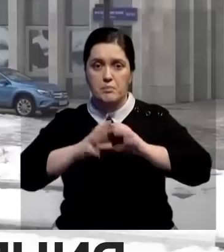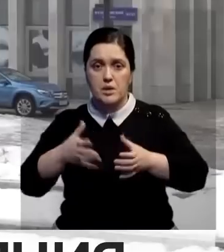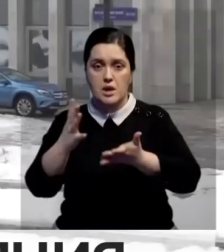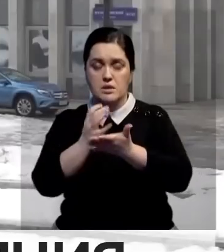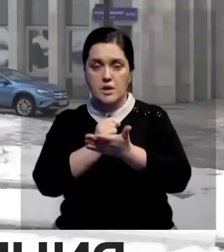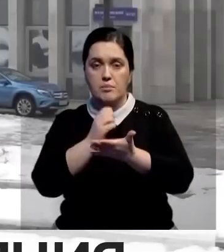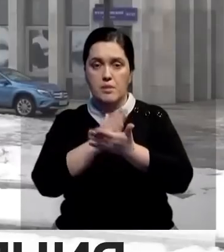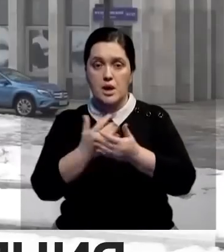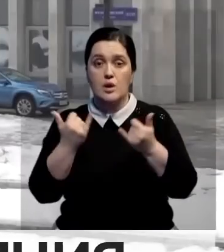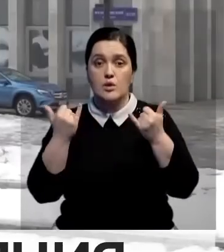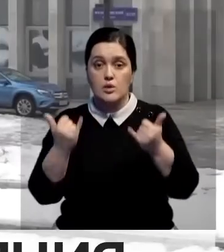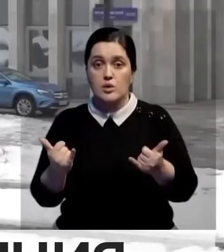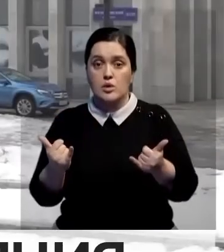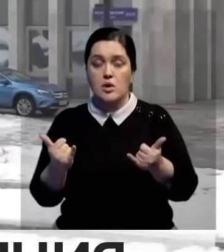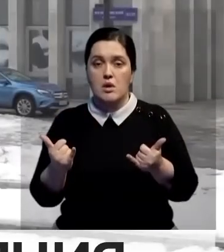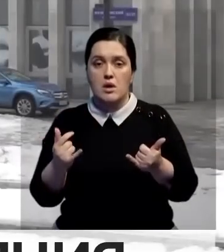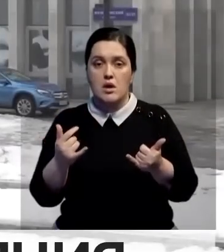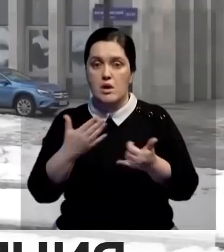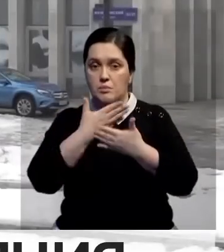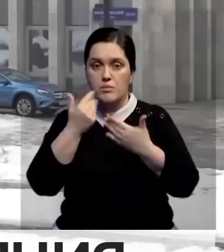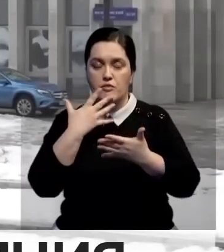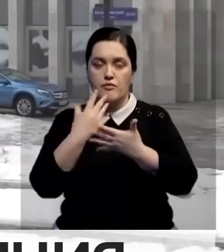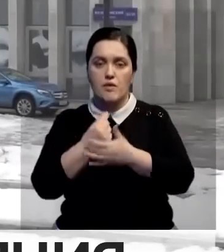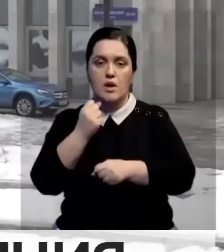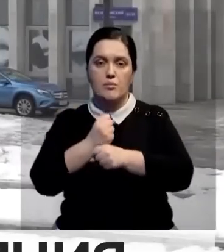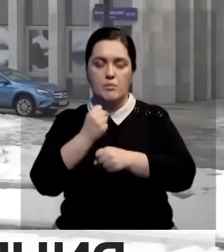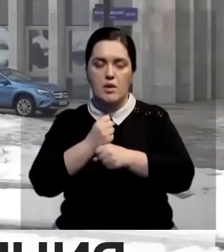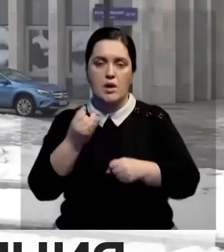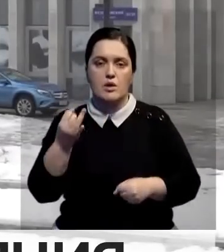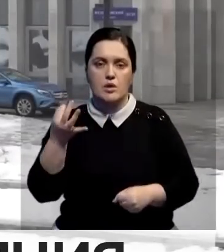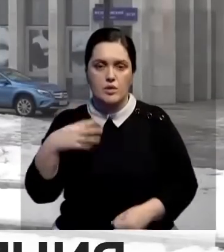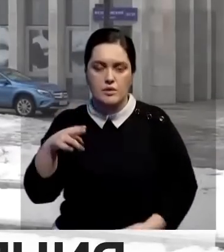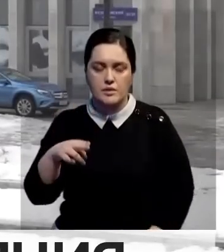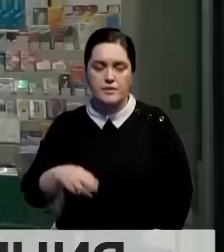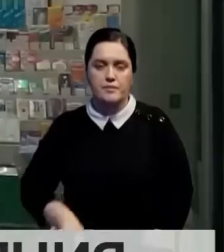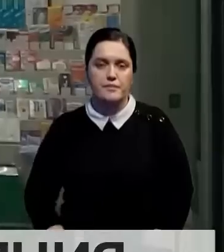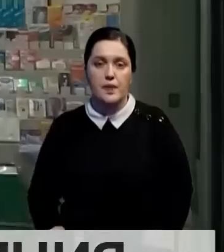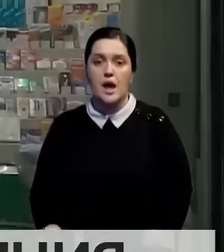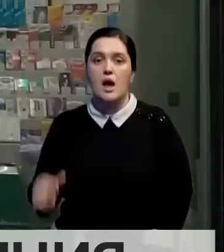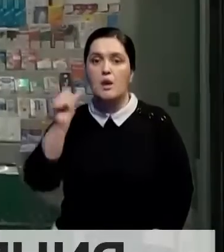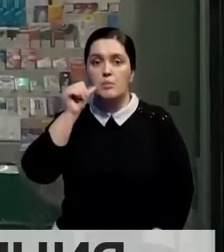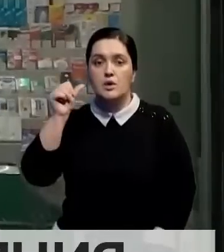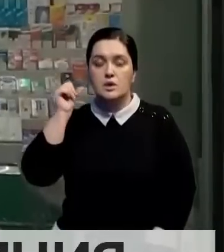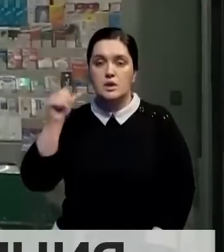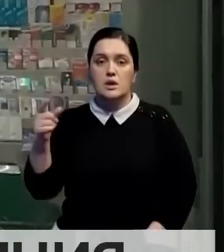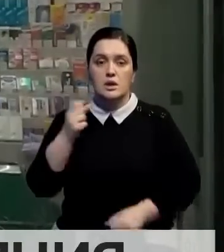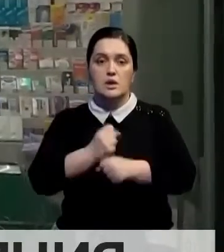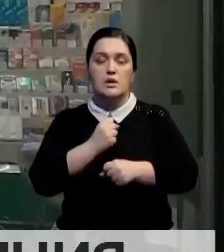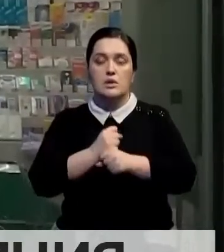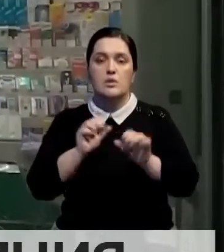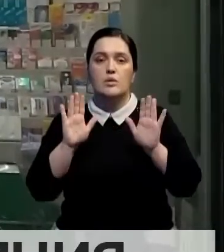запасам, сегодня в стране практически нет собственной добычи и производства йода. В прошлом году в стране произвели